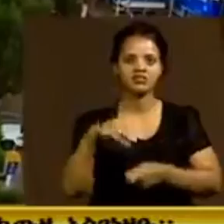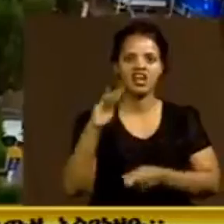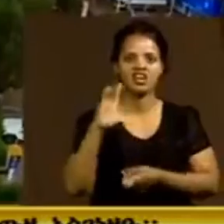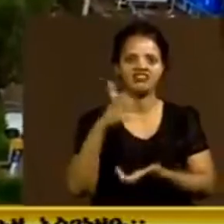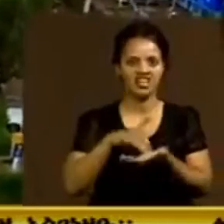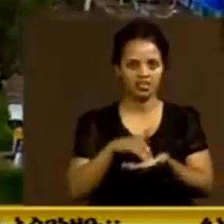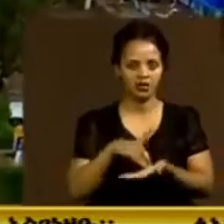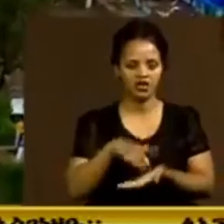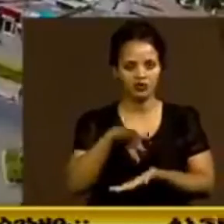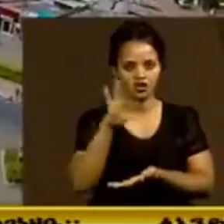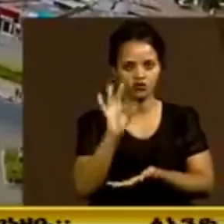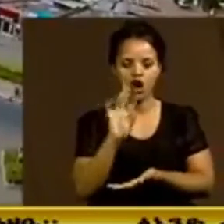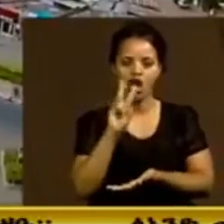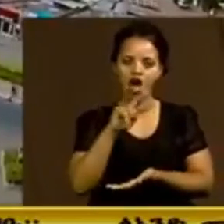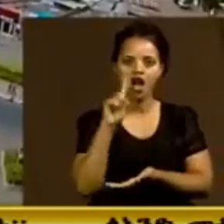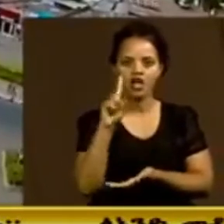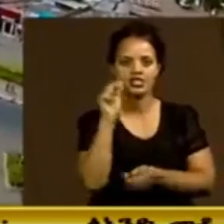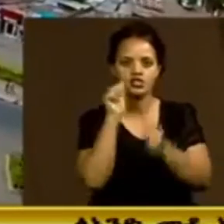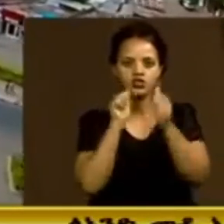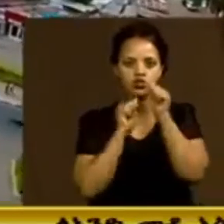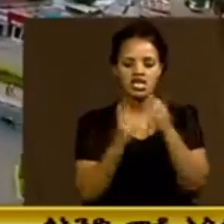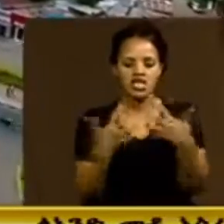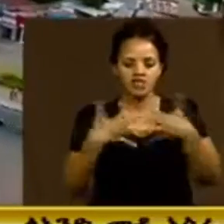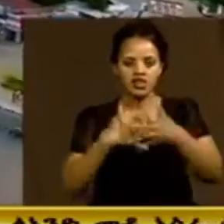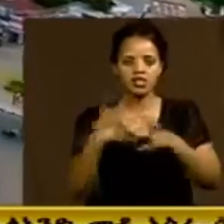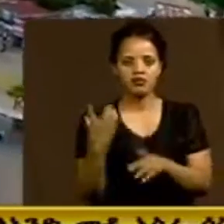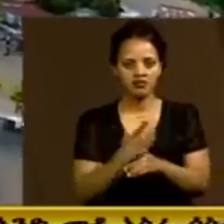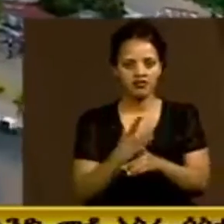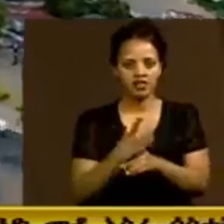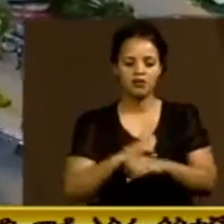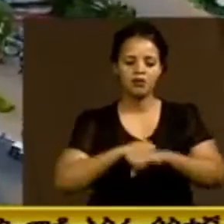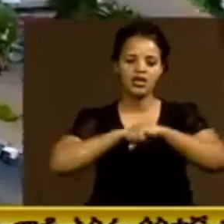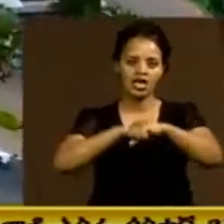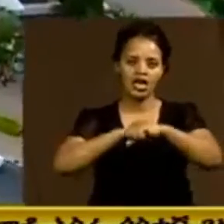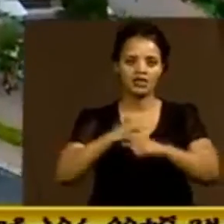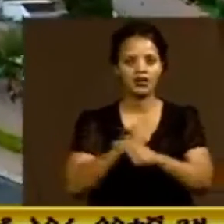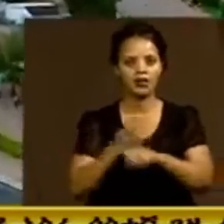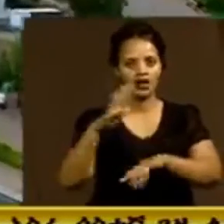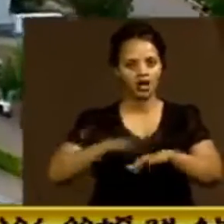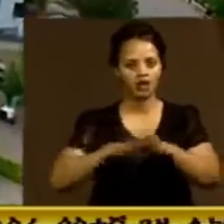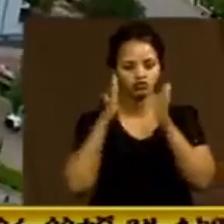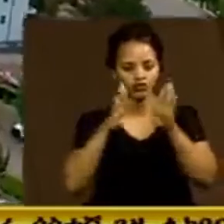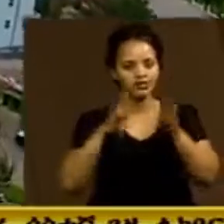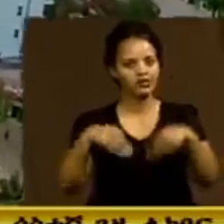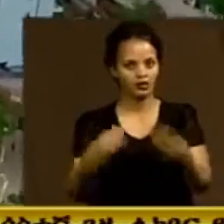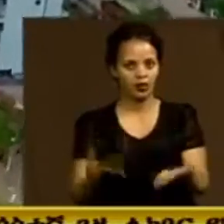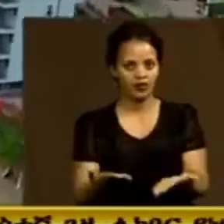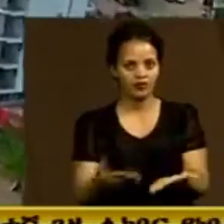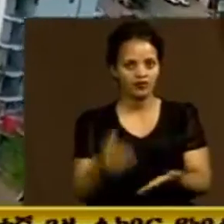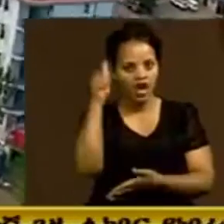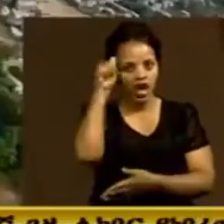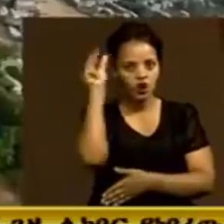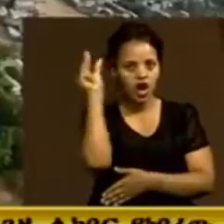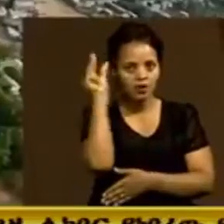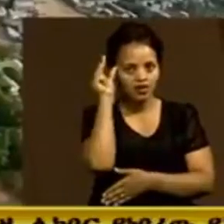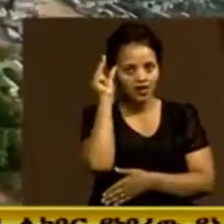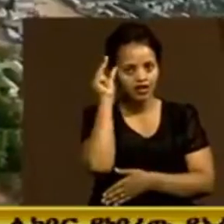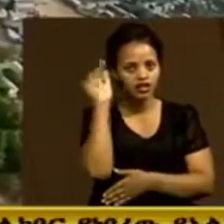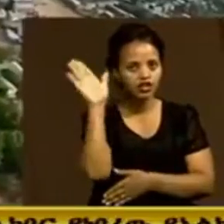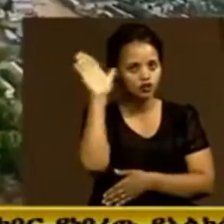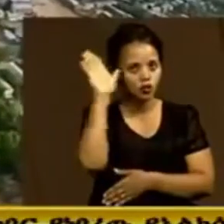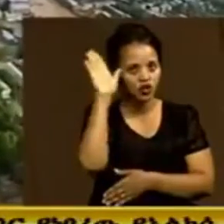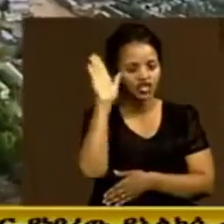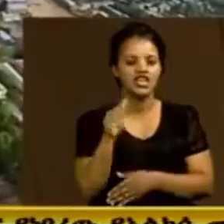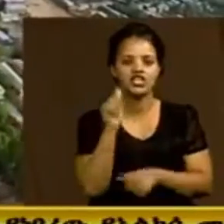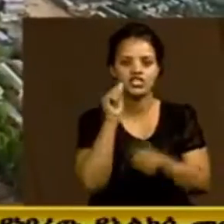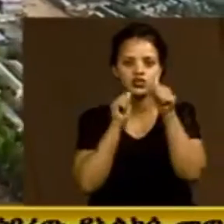ከተማ ውስጥ የሚገኙ 21 እድሮች ጥምረት በመፍጠርም በመከላከል ተግባር ላይ ትኩረት ሰጥተዋል። አቶ አበራ ዲቶሬ የእድሮቹ